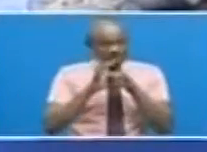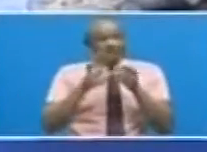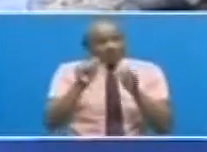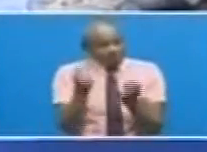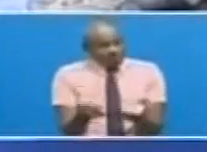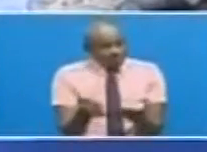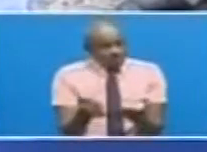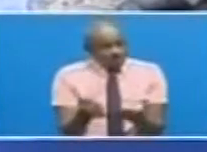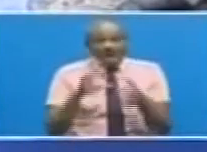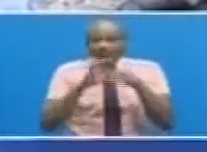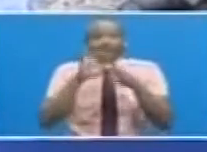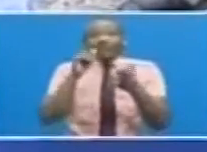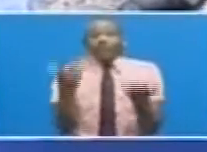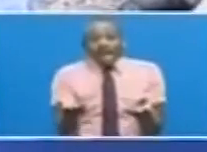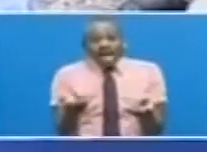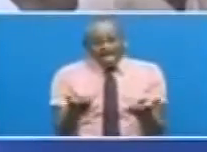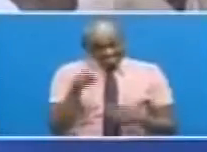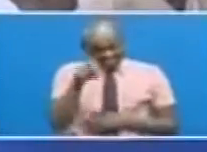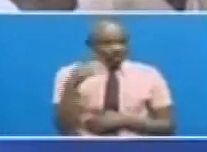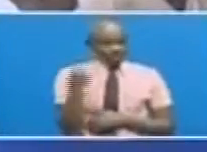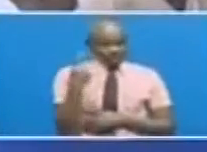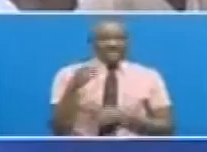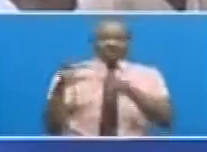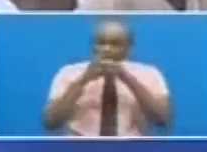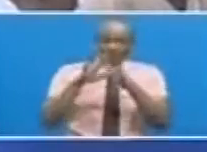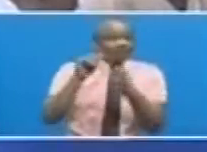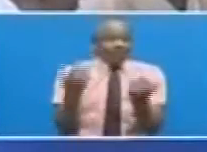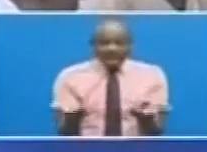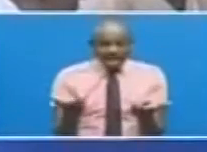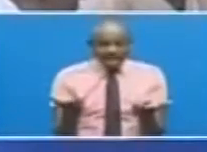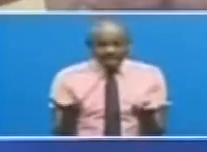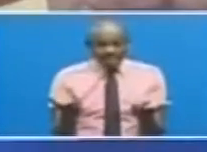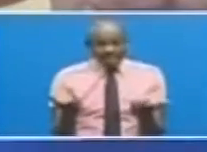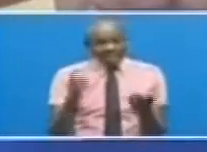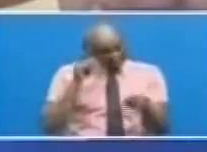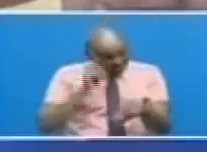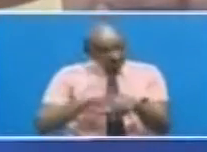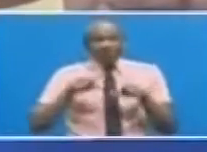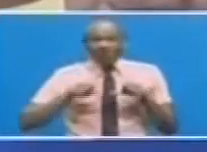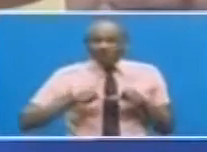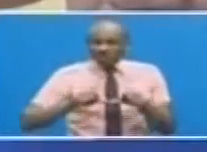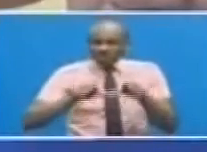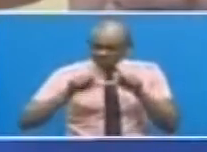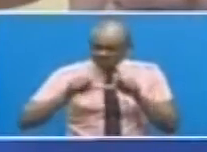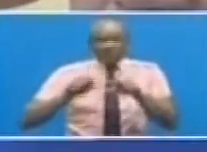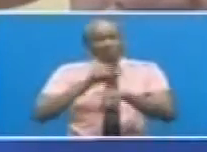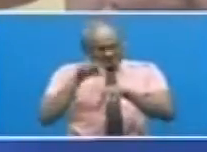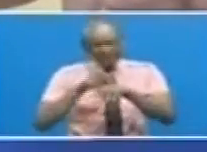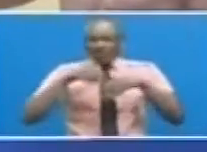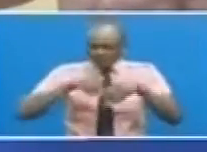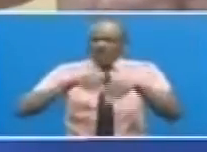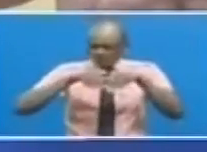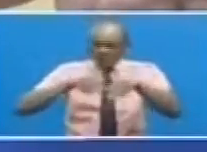katika swala ya Eid peke yake. Umoja utapatikana kwa kudhibiti principles ambazo